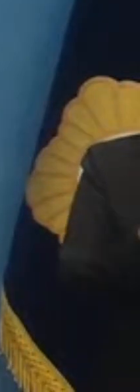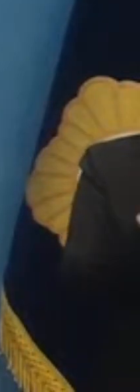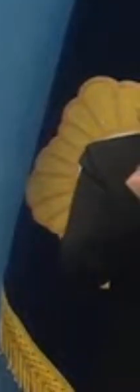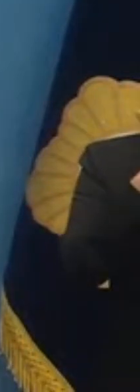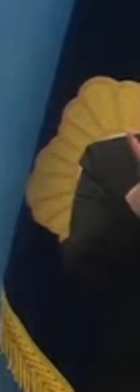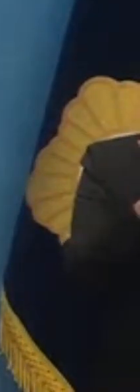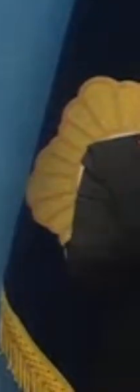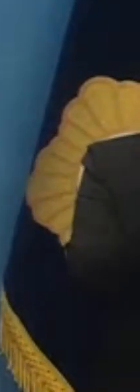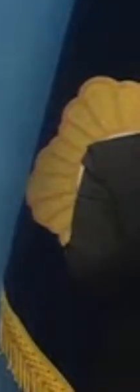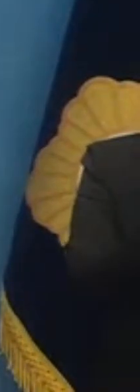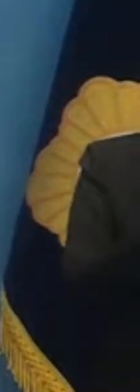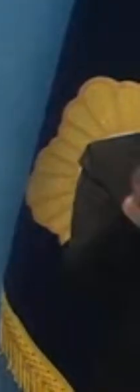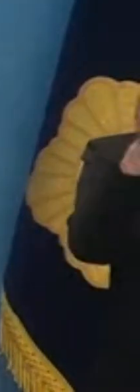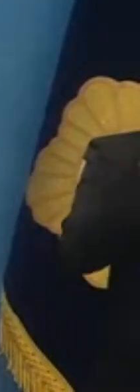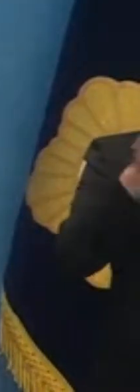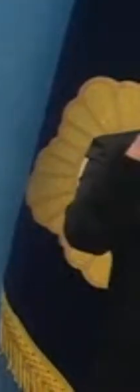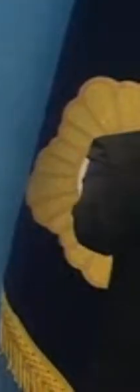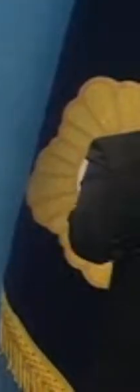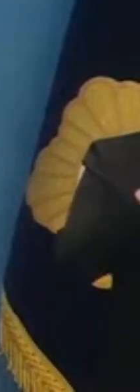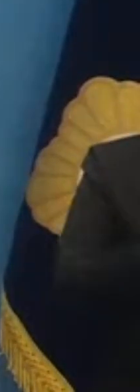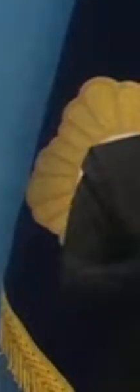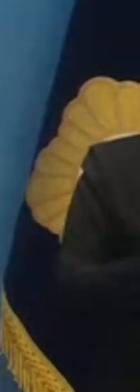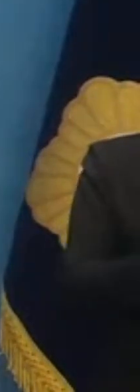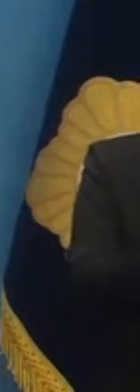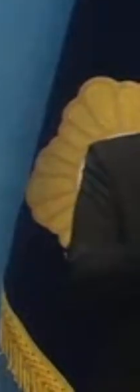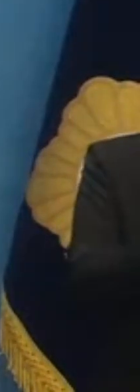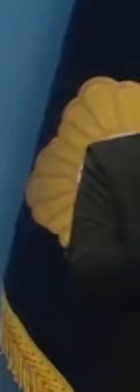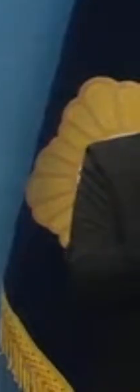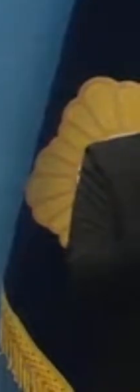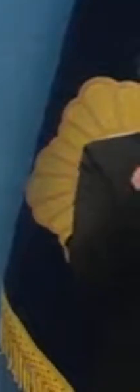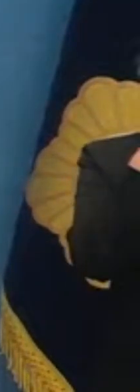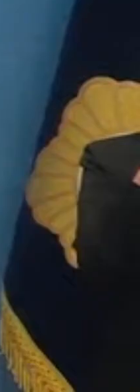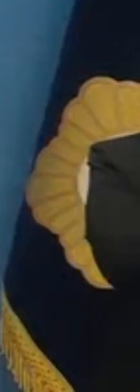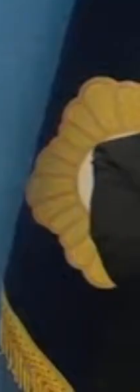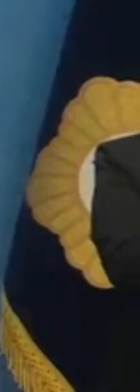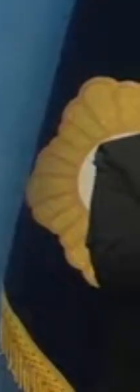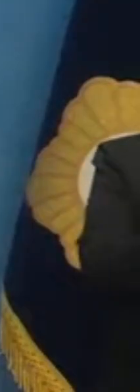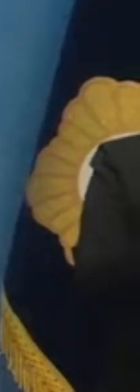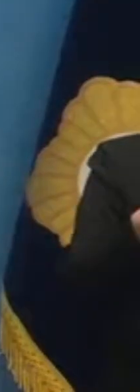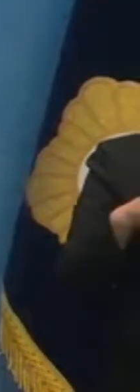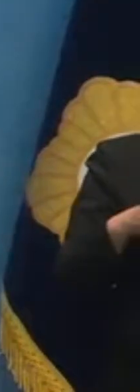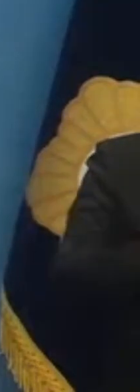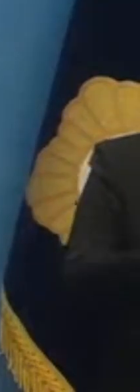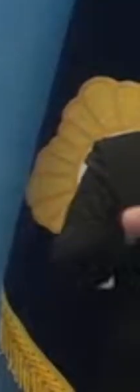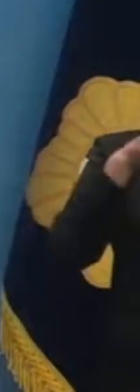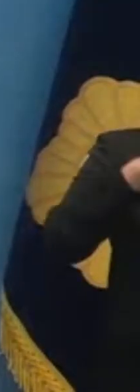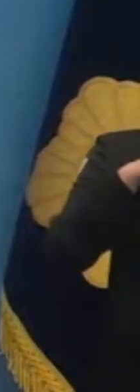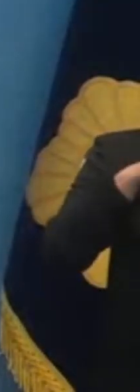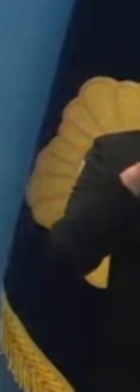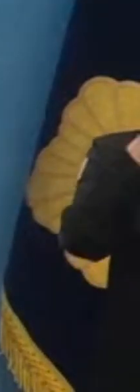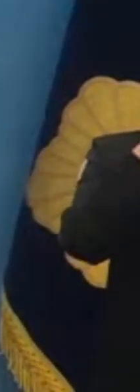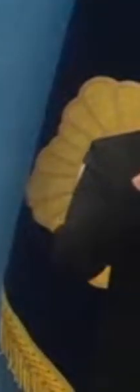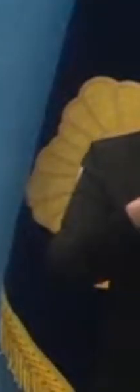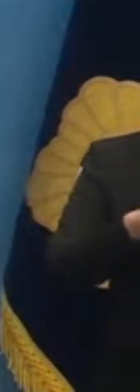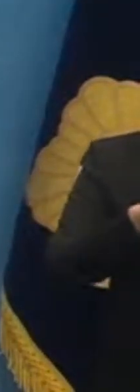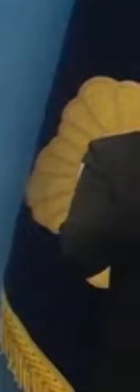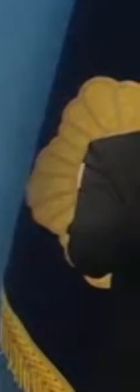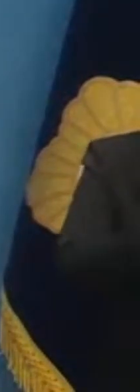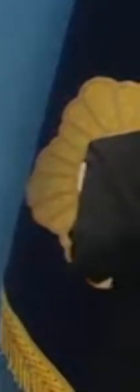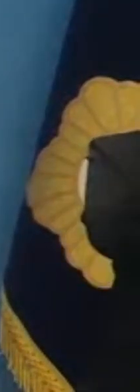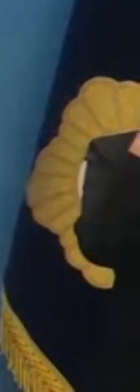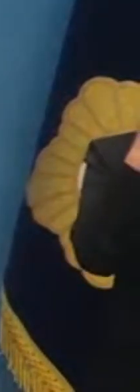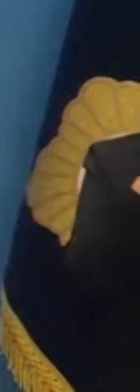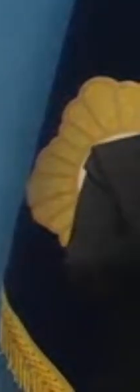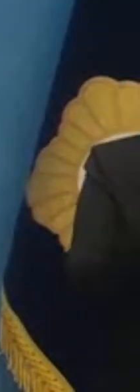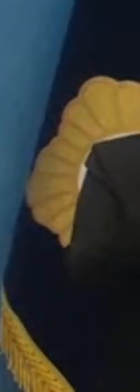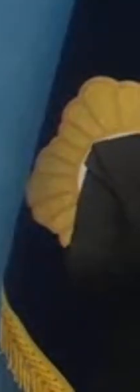게시물이 다수 포함되어 있으며 내란 속의 윤석열의 불법 계엄의 명분인 부정선거와 관련된 게시글이 상당수 확인됩니다.